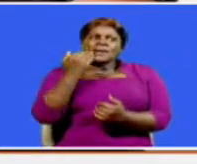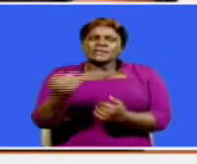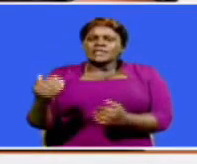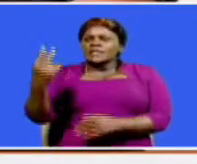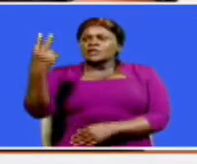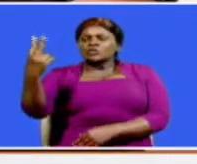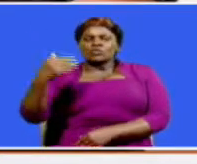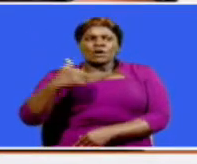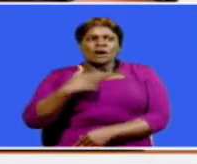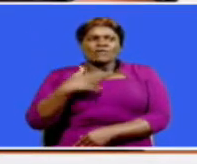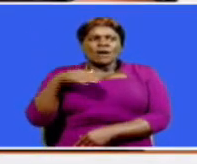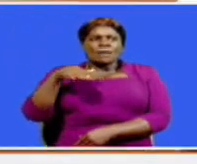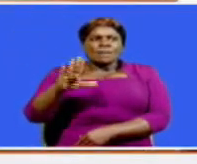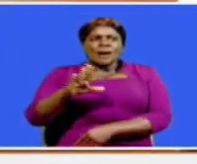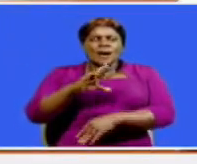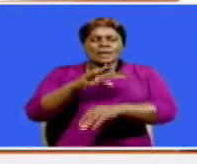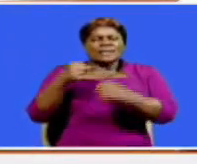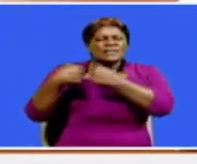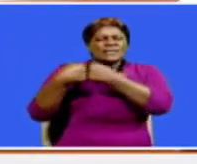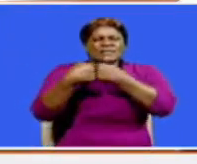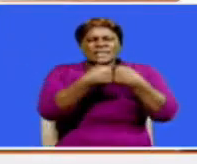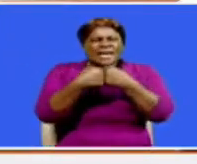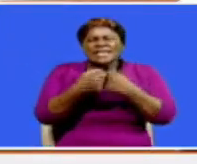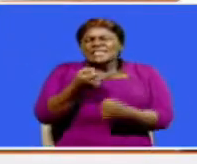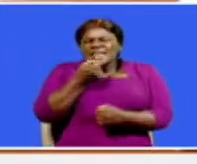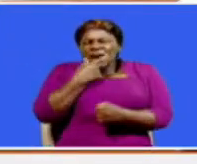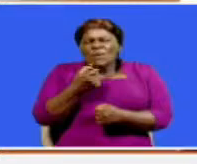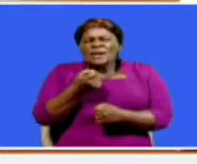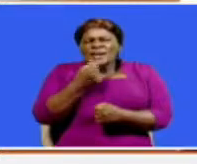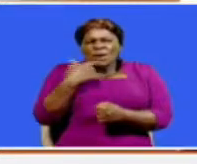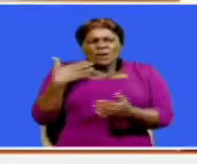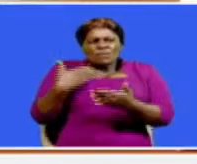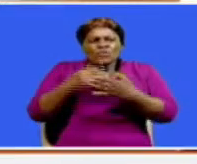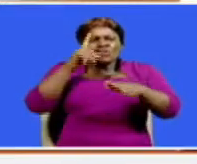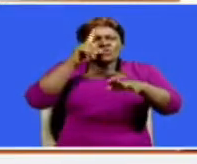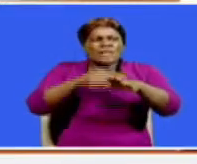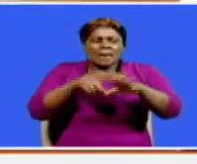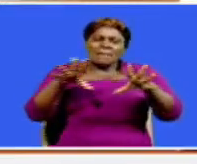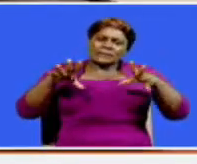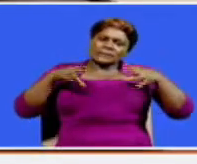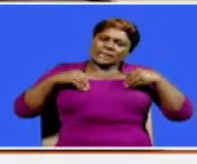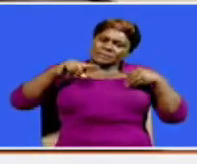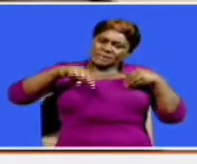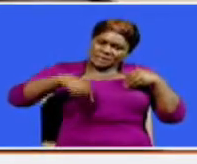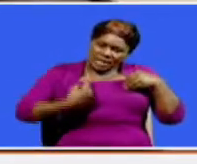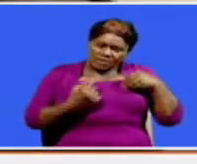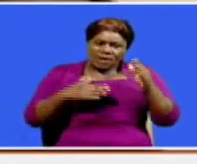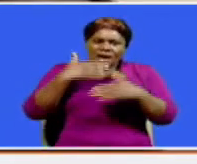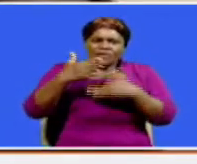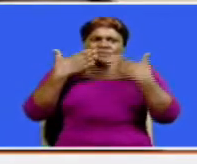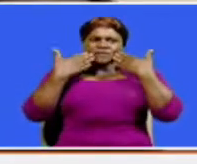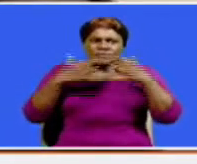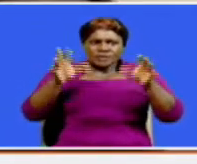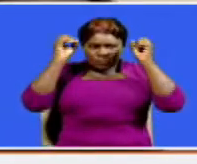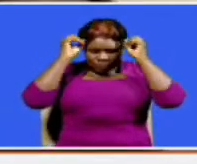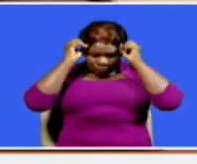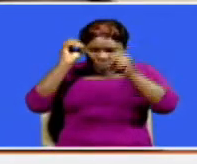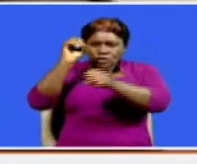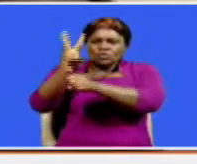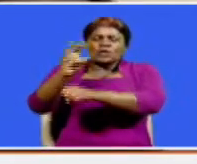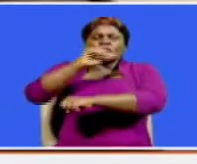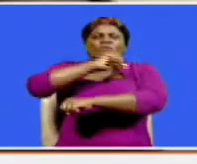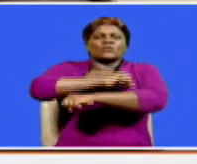wawili. Anasema alikuwa akipata changamoto ya kumeza dawa hadi alipojikubali. Baada ya kumaliza masomo yake ya